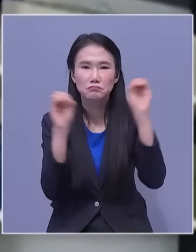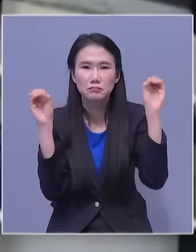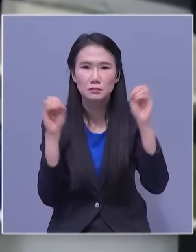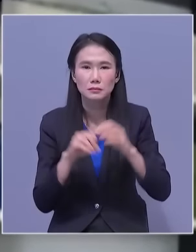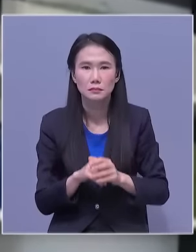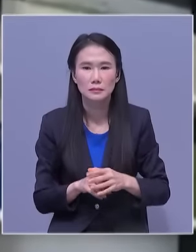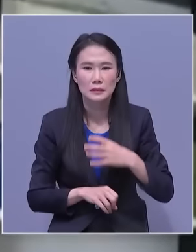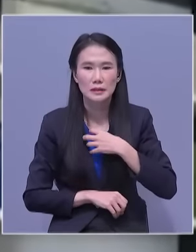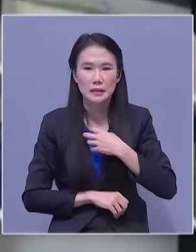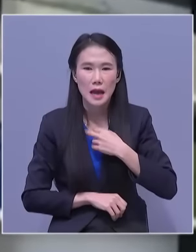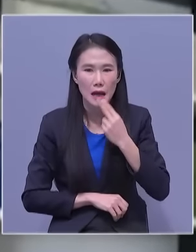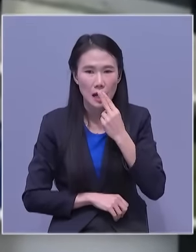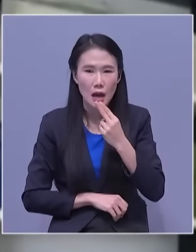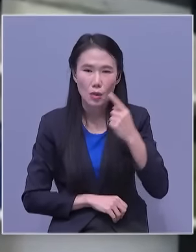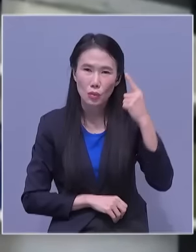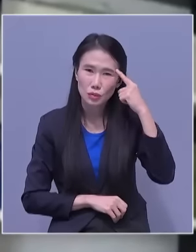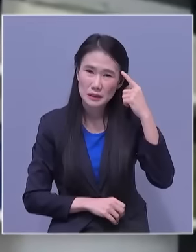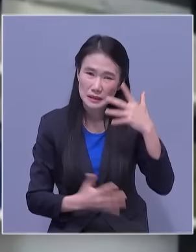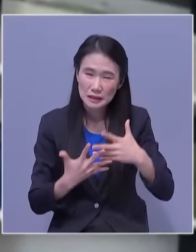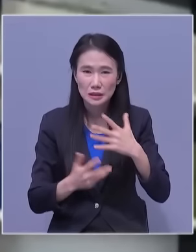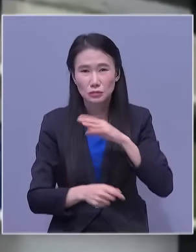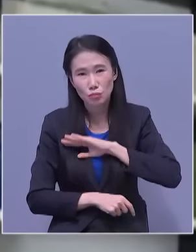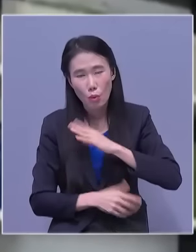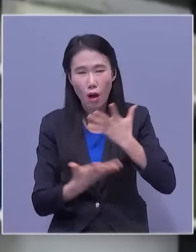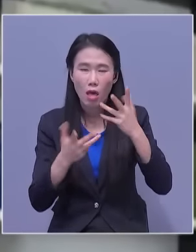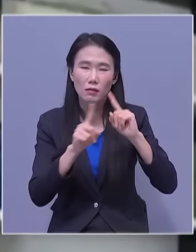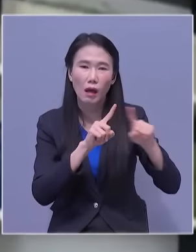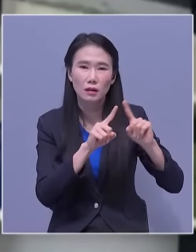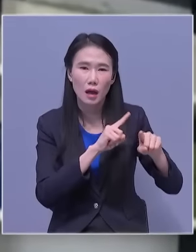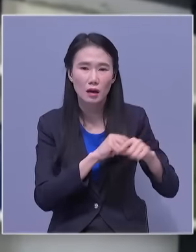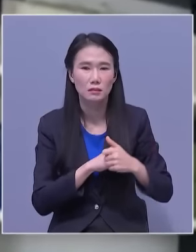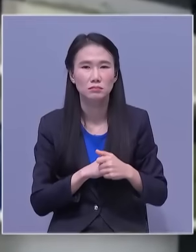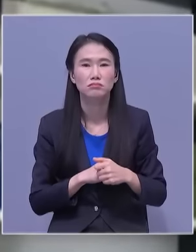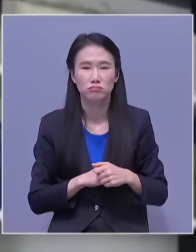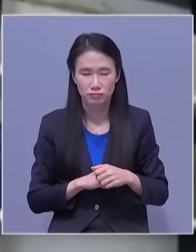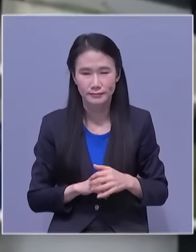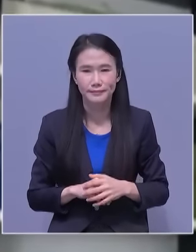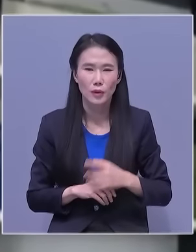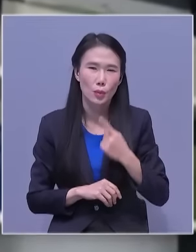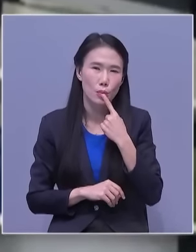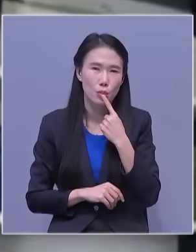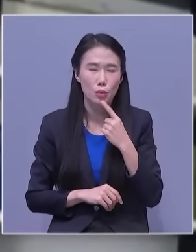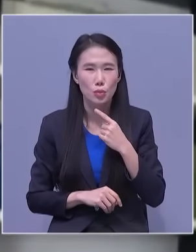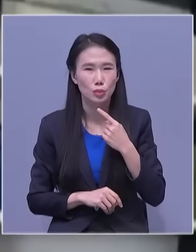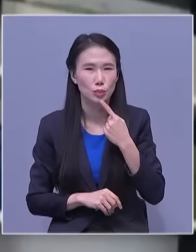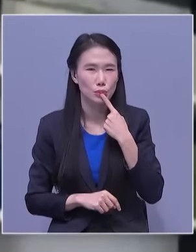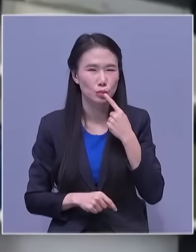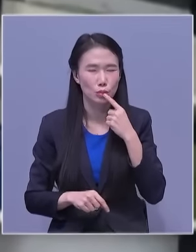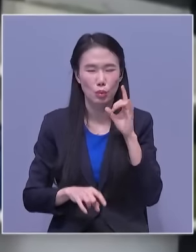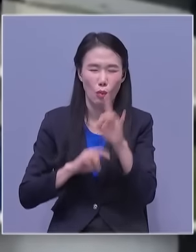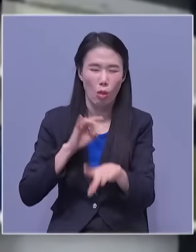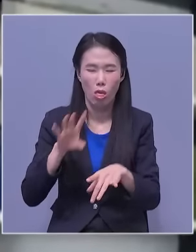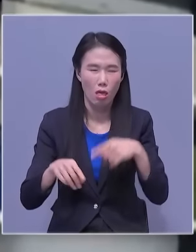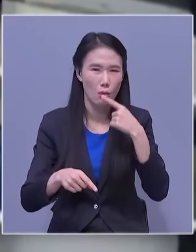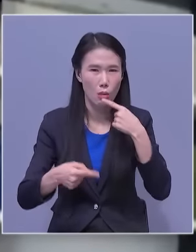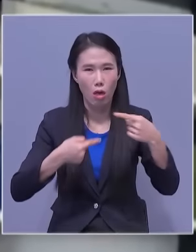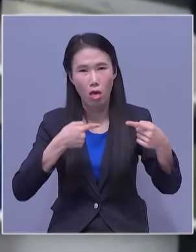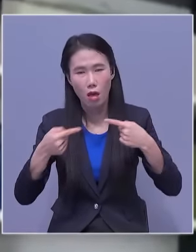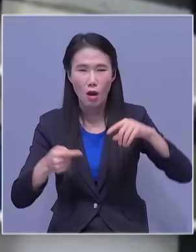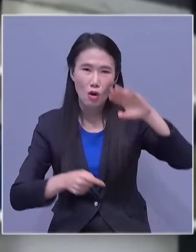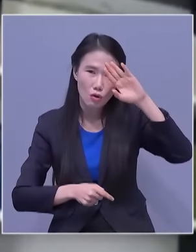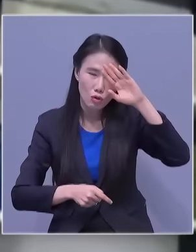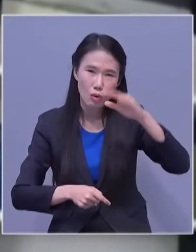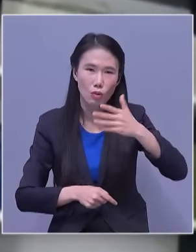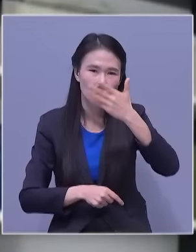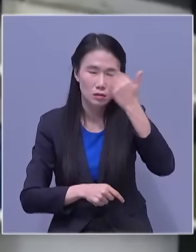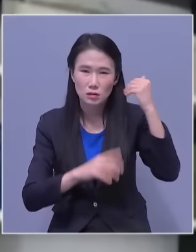และยังเอาอาการป่วยอาการเจ็บของพ่อนะพูดจาใส่ร้ายพ่อแม่ว่าเป็นโรคความ